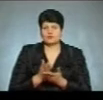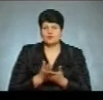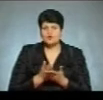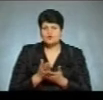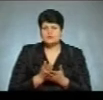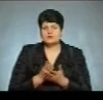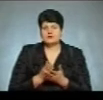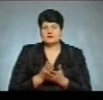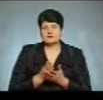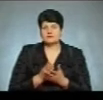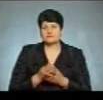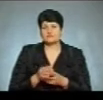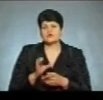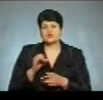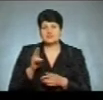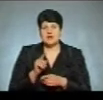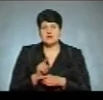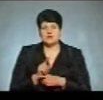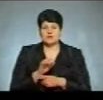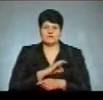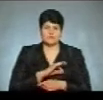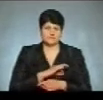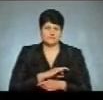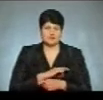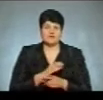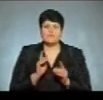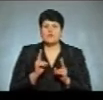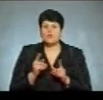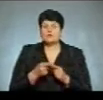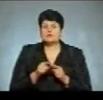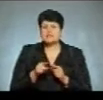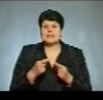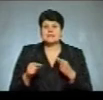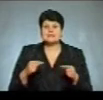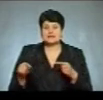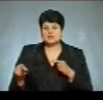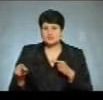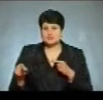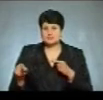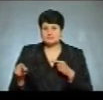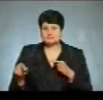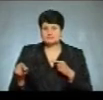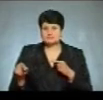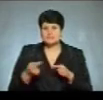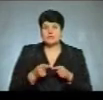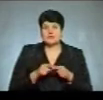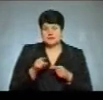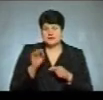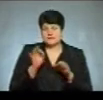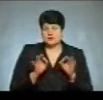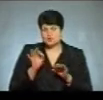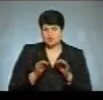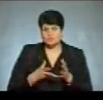межах соціальних норм споживання. І в кого ця різничка, тобто, якщо цей відсоток